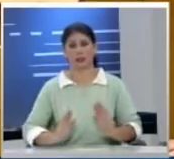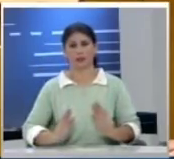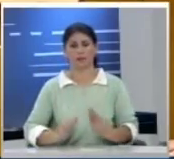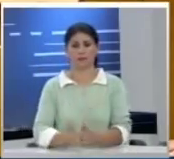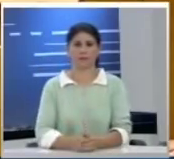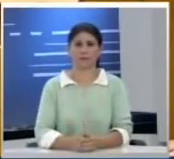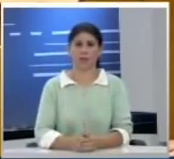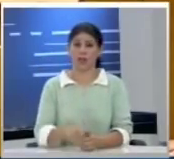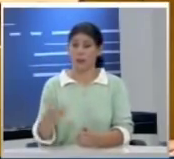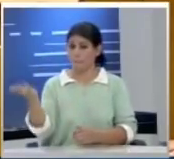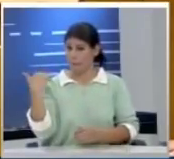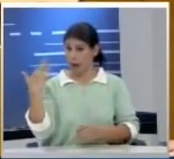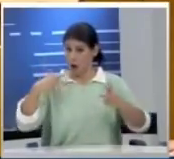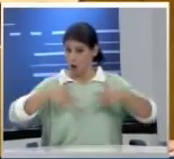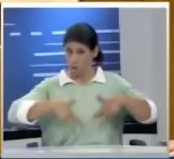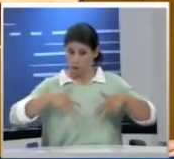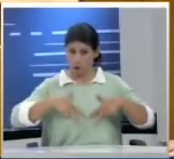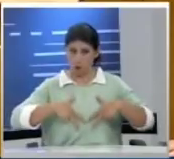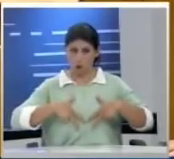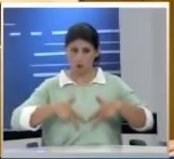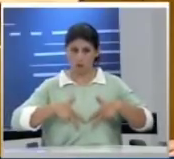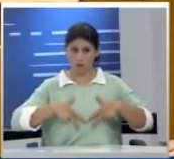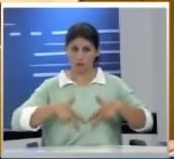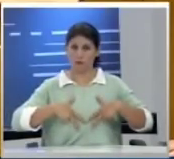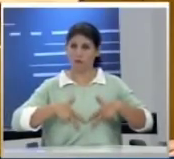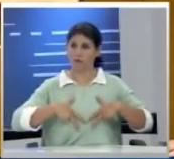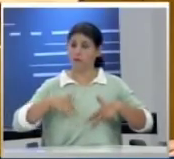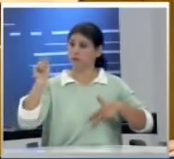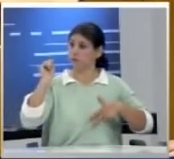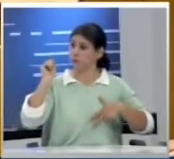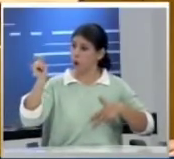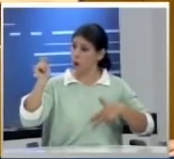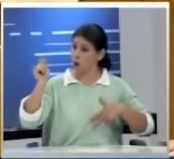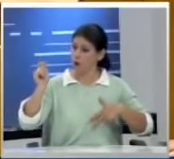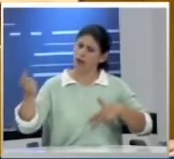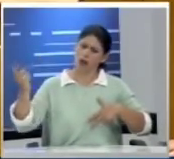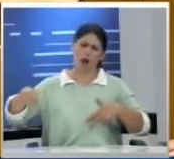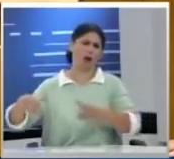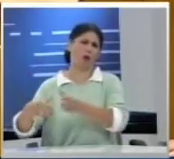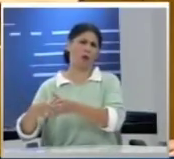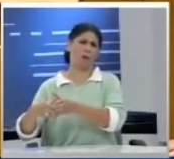Κατηγορείτε έναν πρώην υπουργό, έναν πολιτικό σας αντίπαλο,